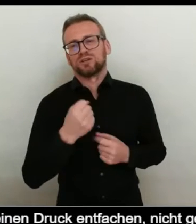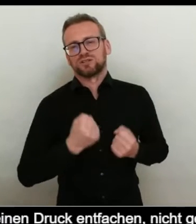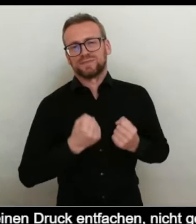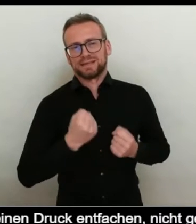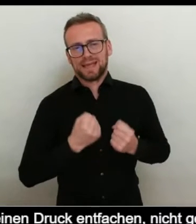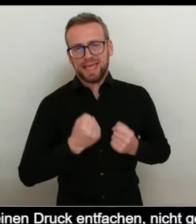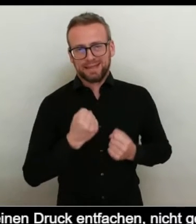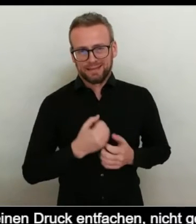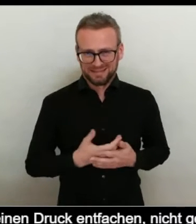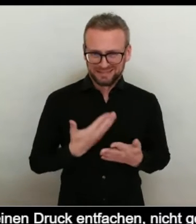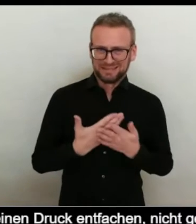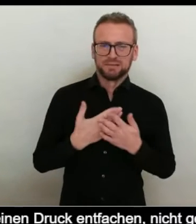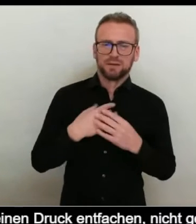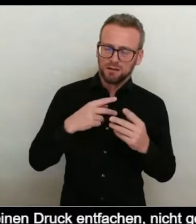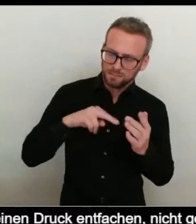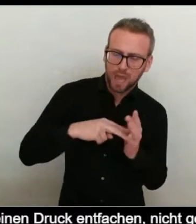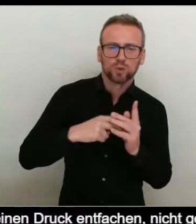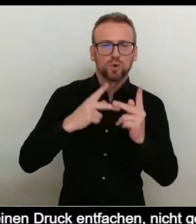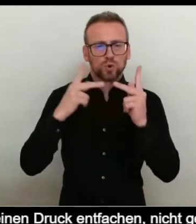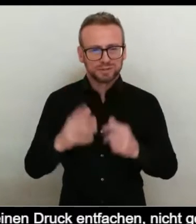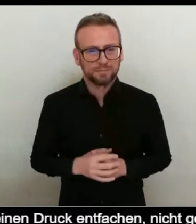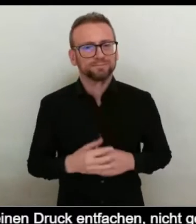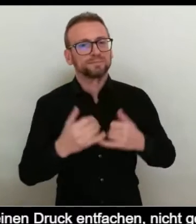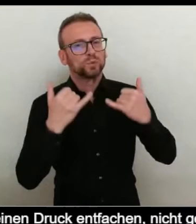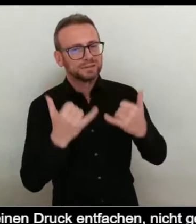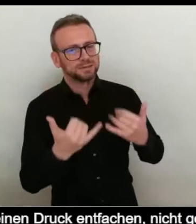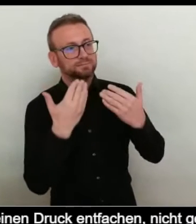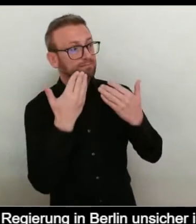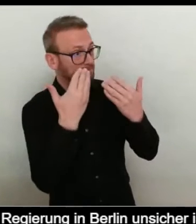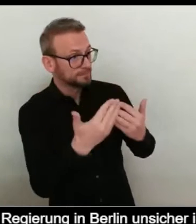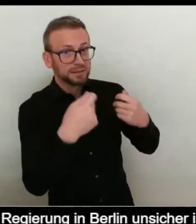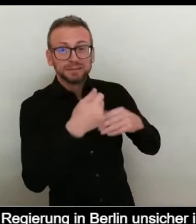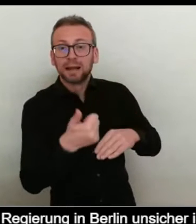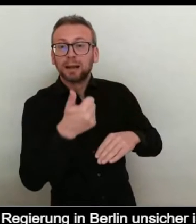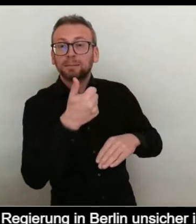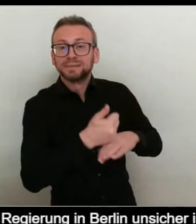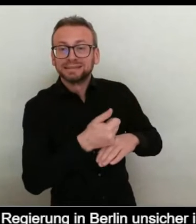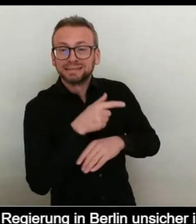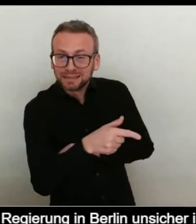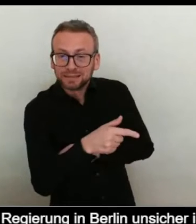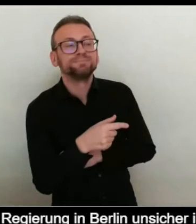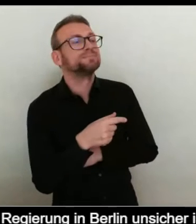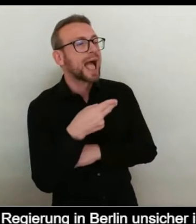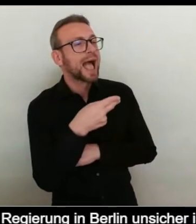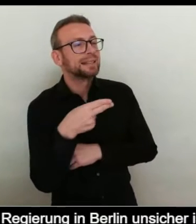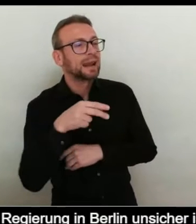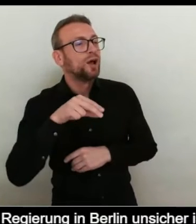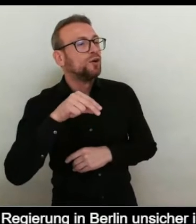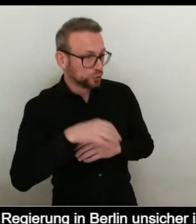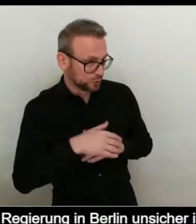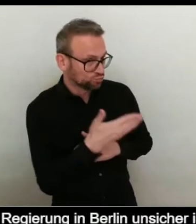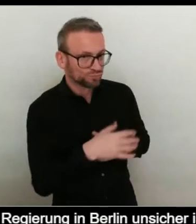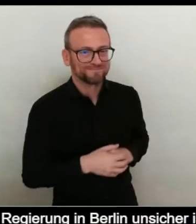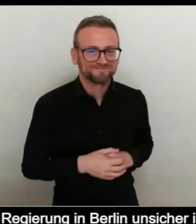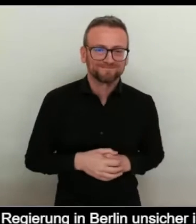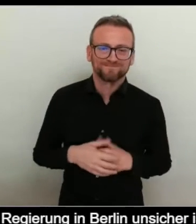unsere drängendsten Herausforderungen gemeinsam gesprochen. Wir haben als Industrie- und Hightech-Länder eine